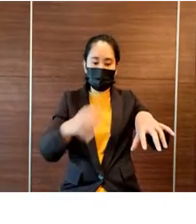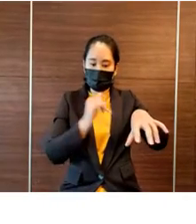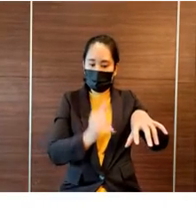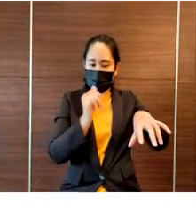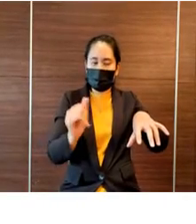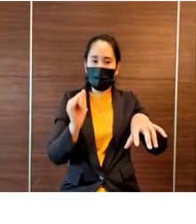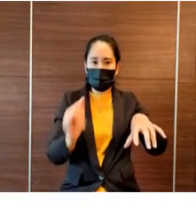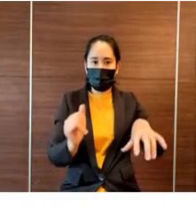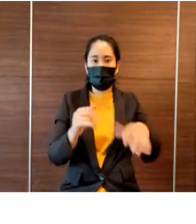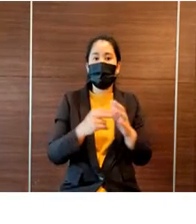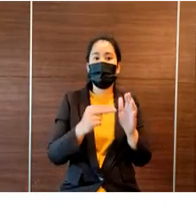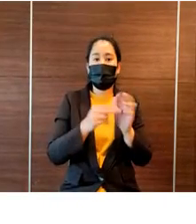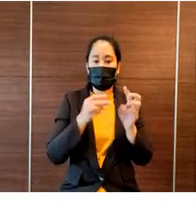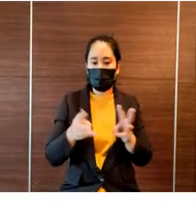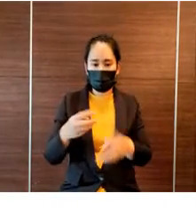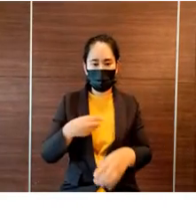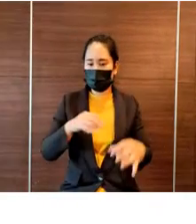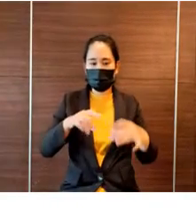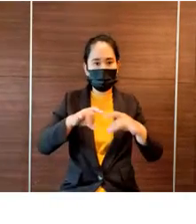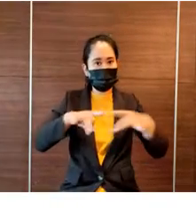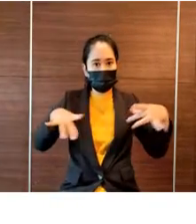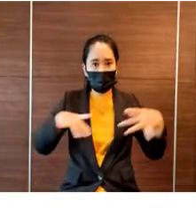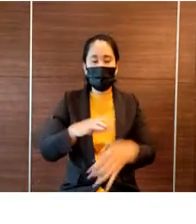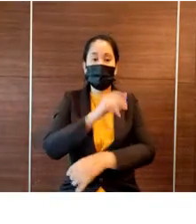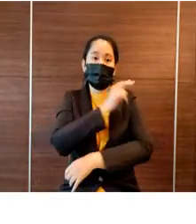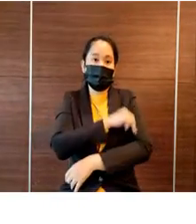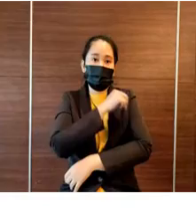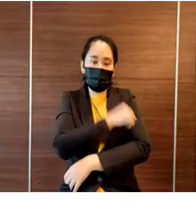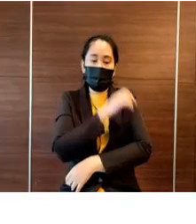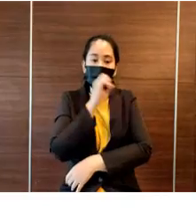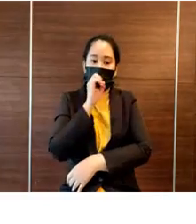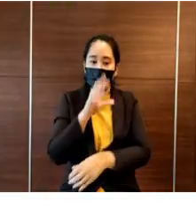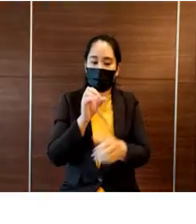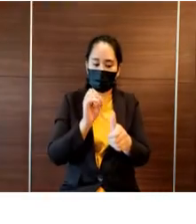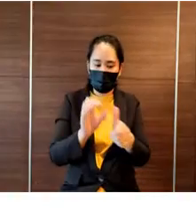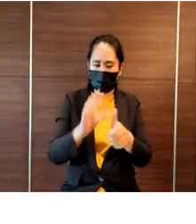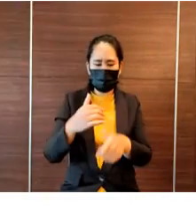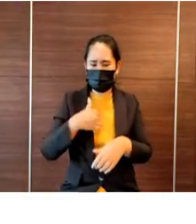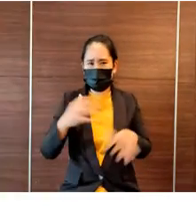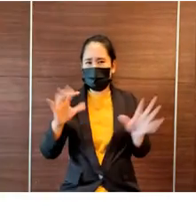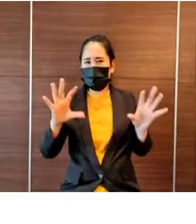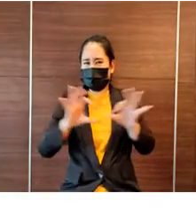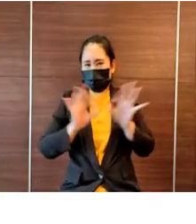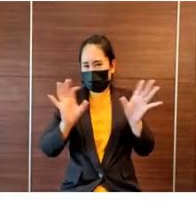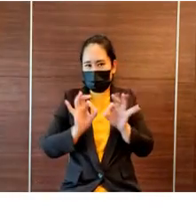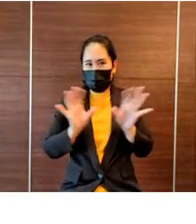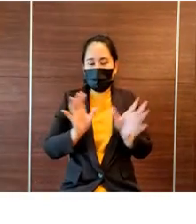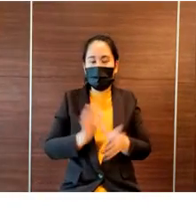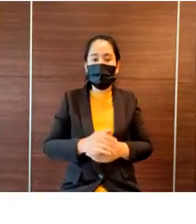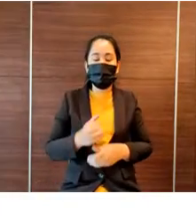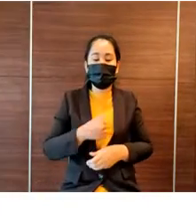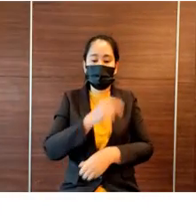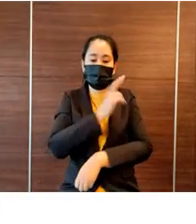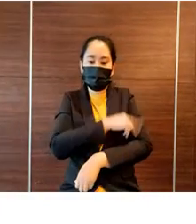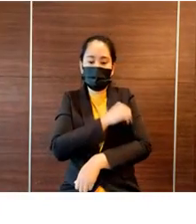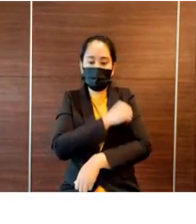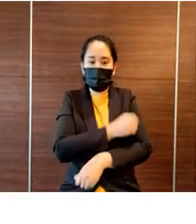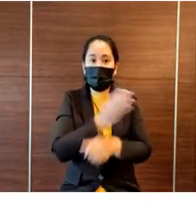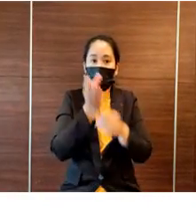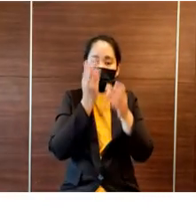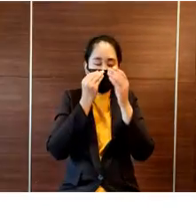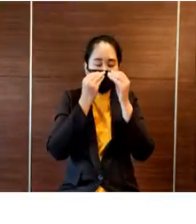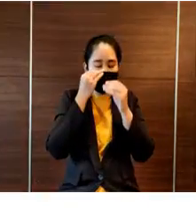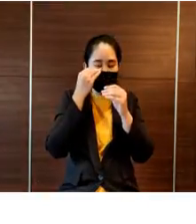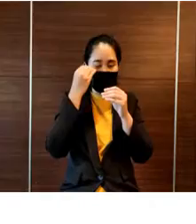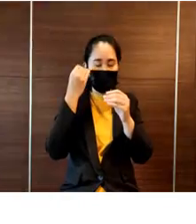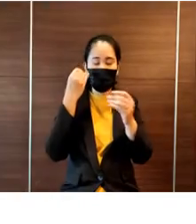าเฮ้ยมันใช้กับเราไม่ได้จริงๆสิ่งที่หมอพูดอ่ะไม่ได้เรื่องของเราเลย แล้วสิ่งที่หมอฟังอ่ะเฮ้ยเขาไม่ได้ยินเ